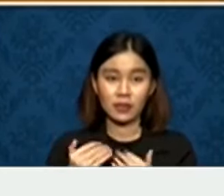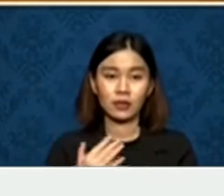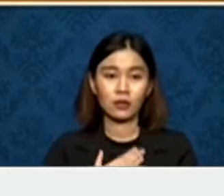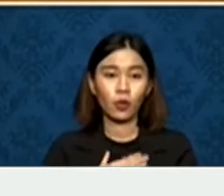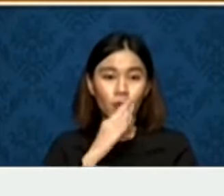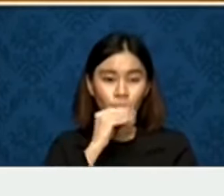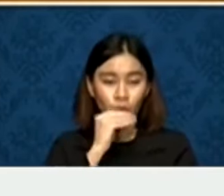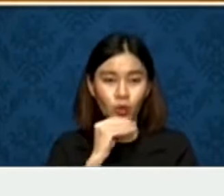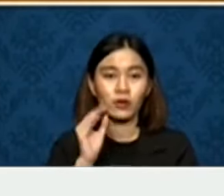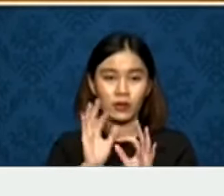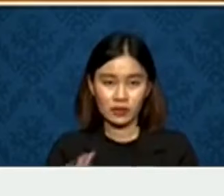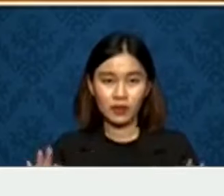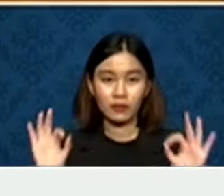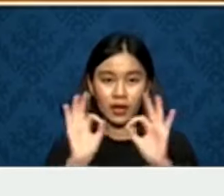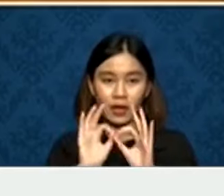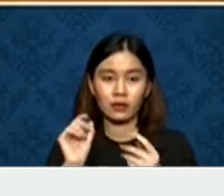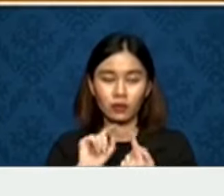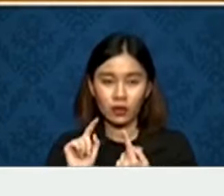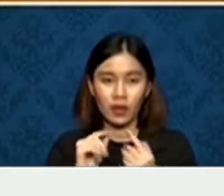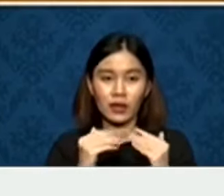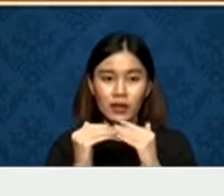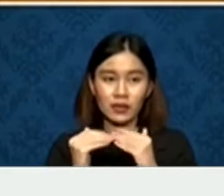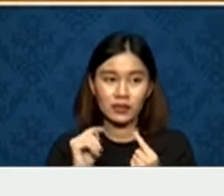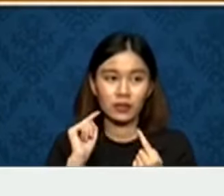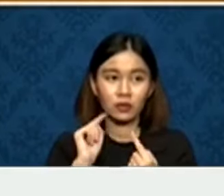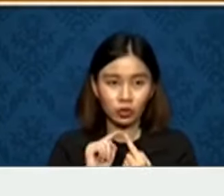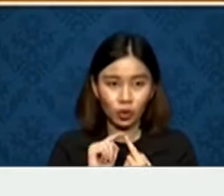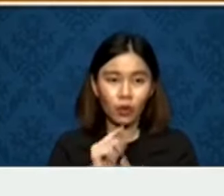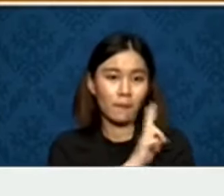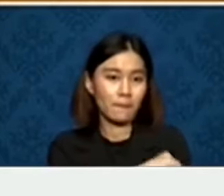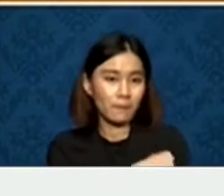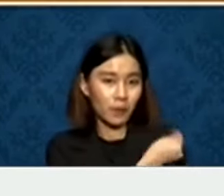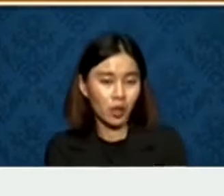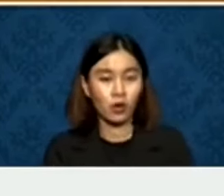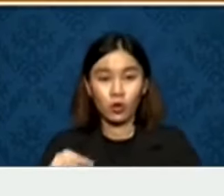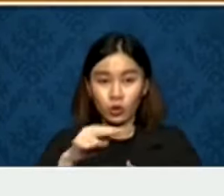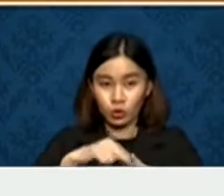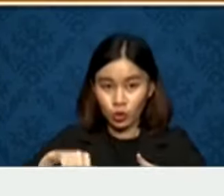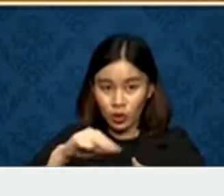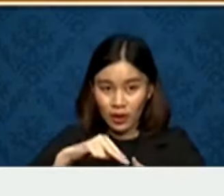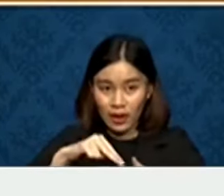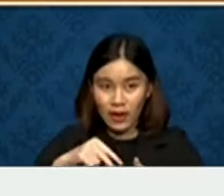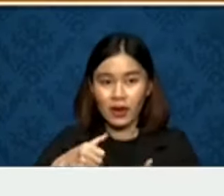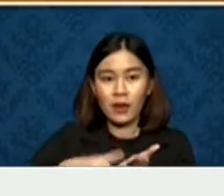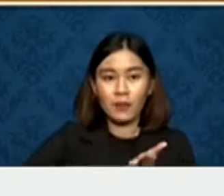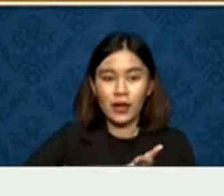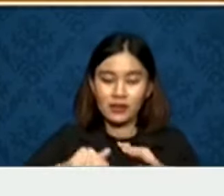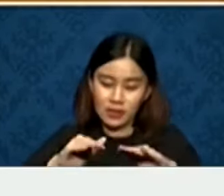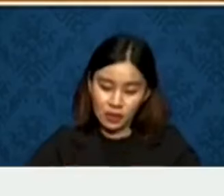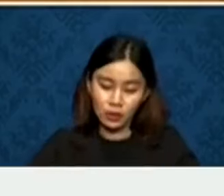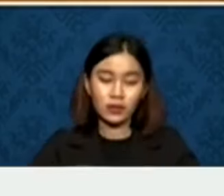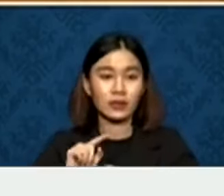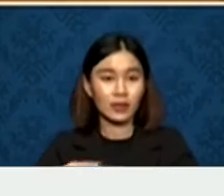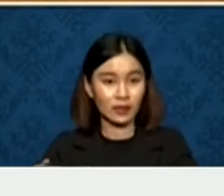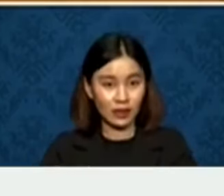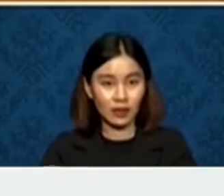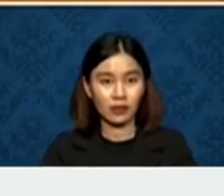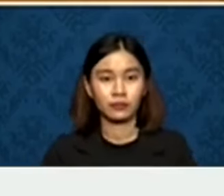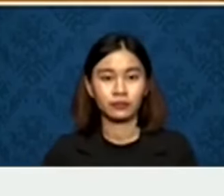ต้นแน่นอนครับเป็นสิทธิ์ของการรักษาพยาบาลการลดหย่อนภาษีต่าง